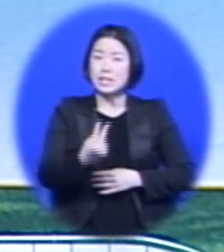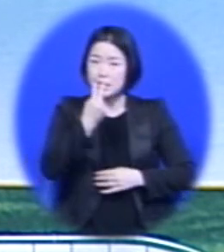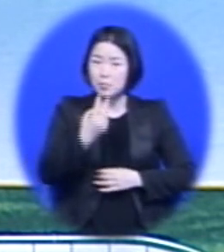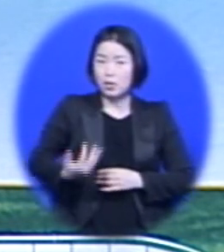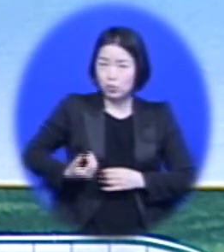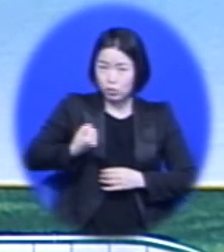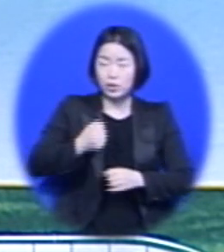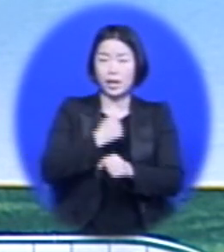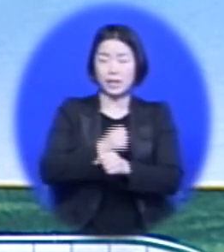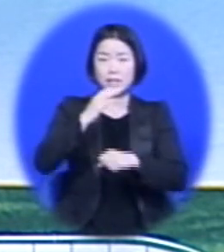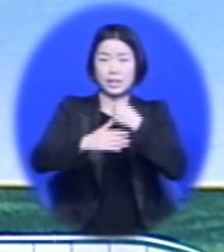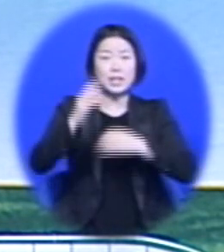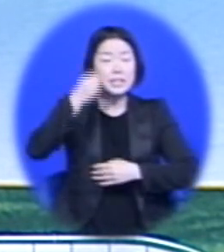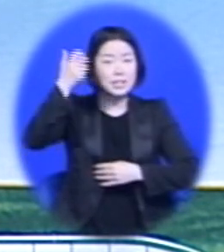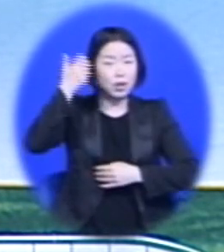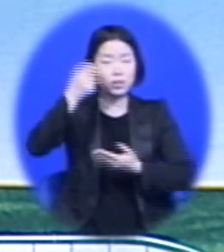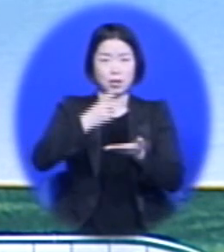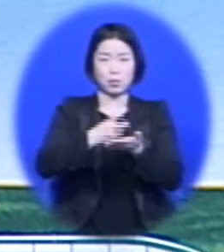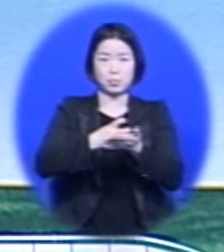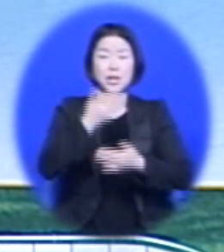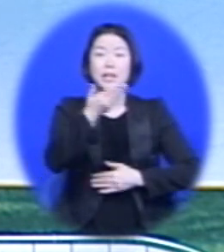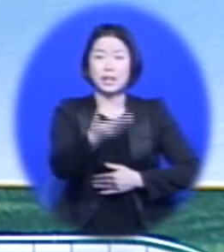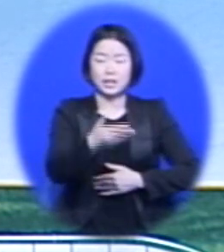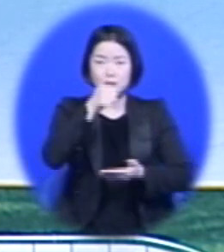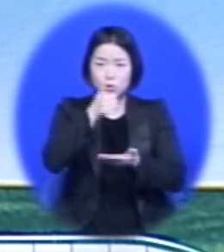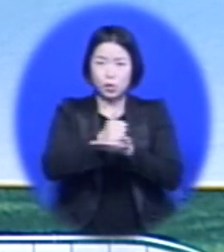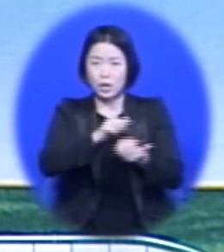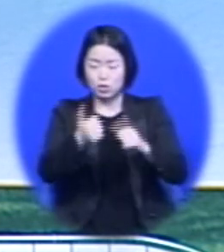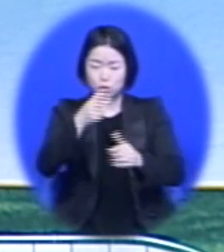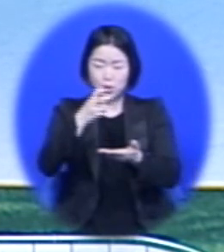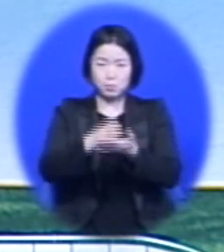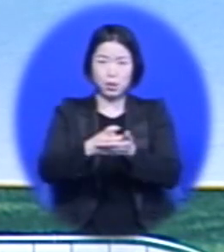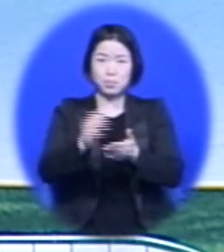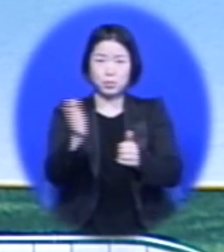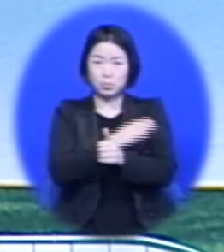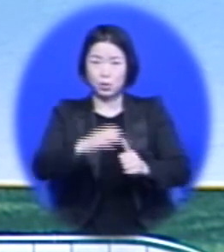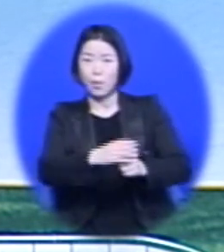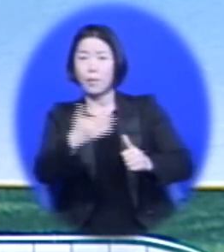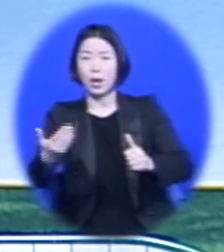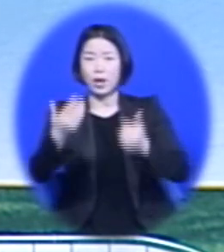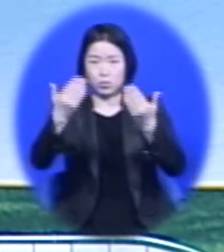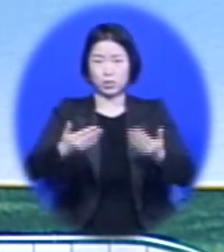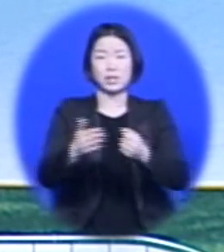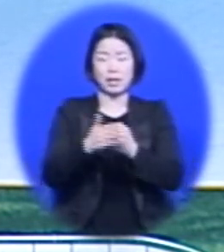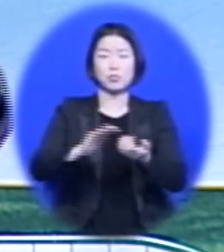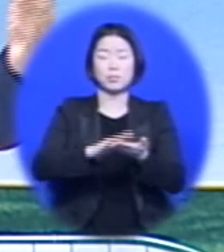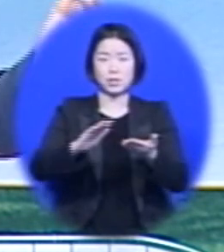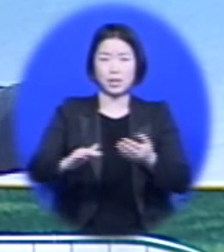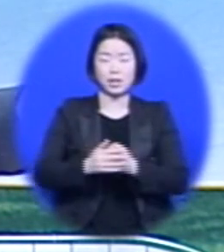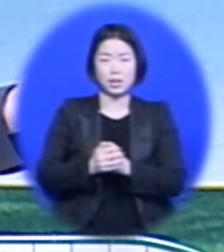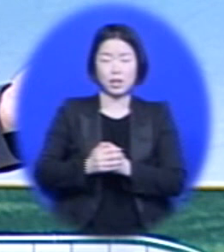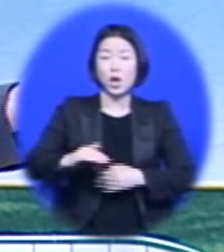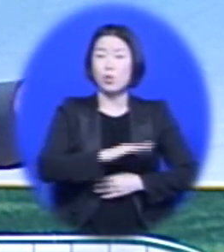하는 성령의 법이 당신을 죄와 죽음의 법에서 해방하여 주었기 때문입니다. 우리가 예수